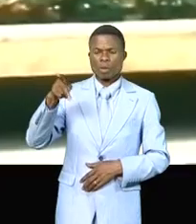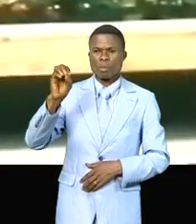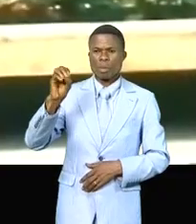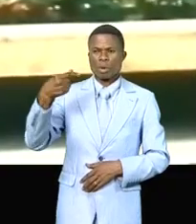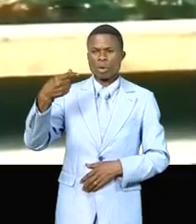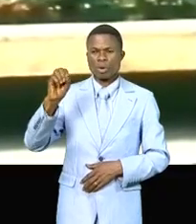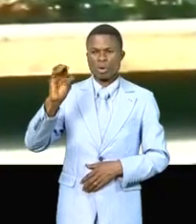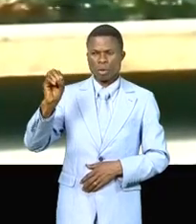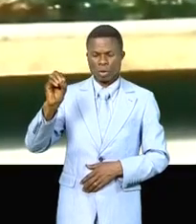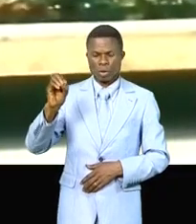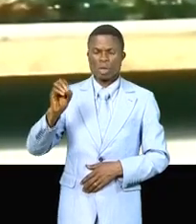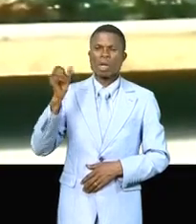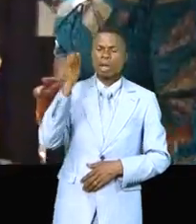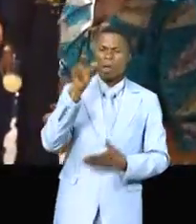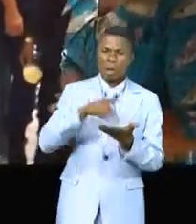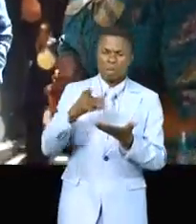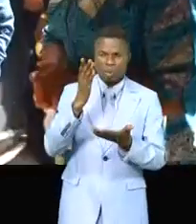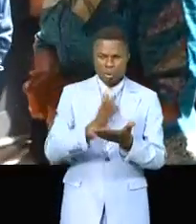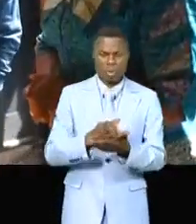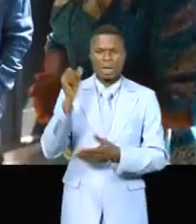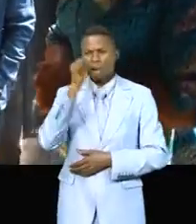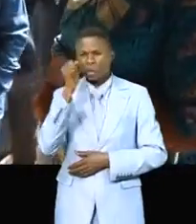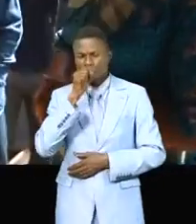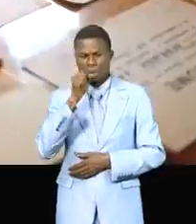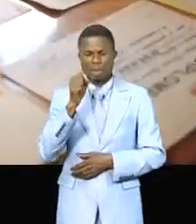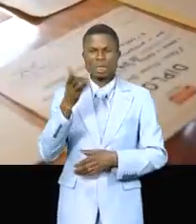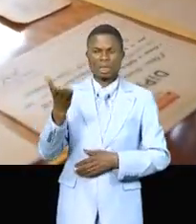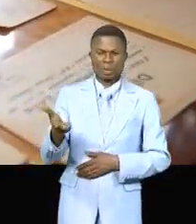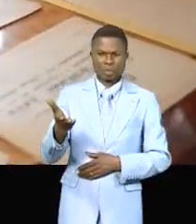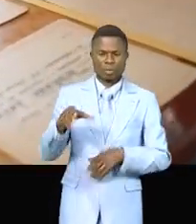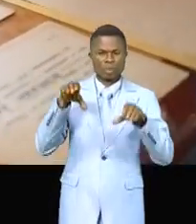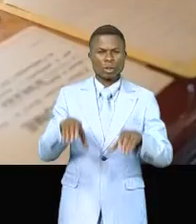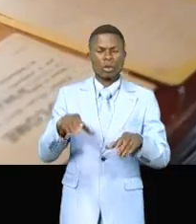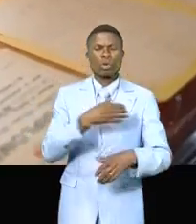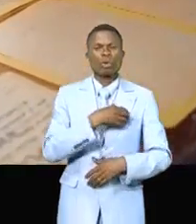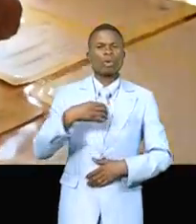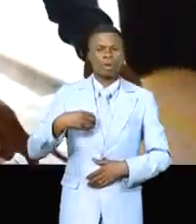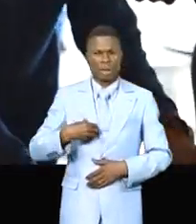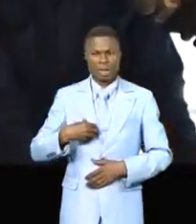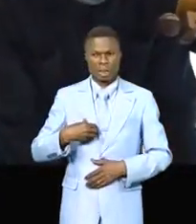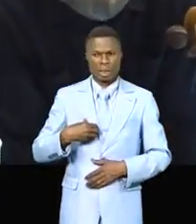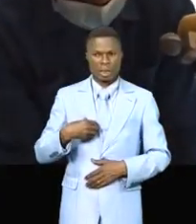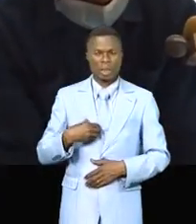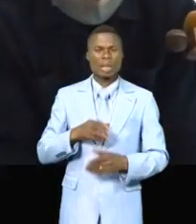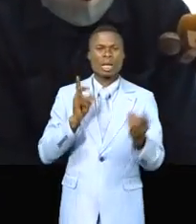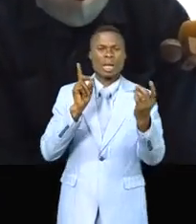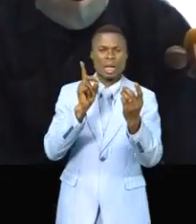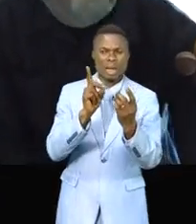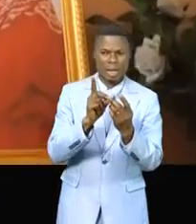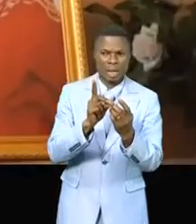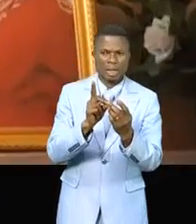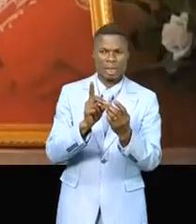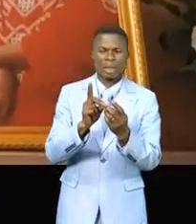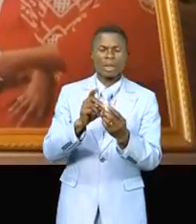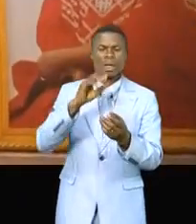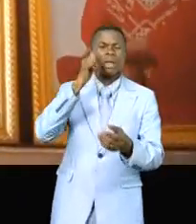De la poésie à la musique, la frontière est quasi inexistante. Congo Féminin s'est invité chez Pongolando,